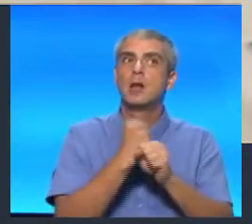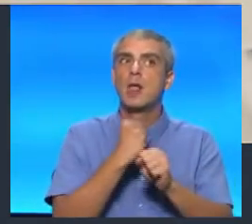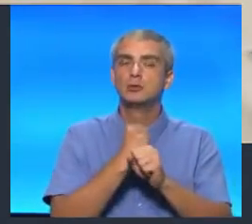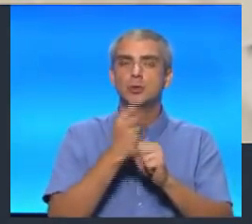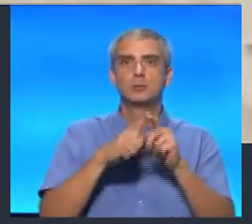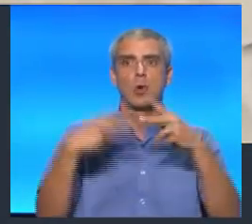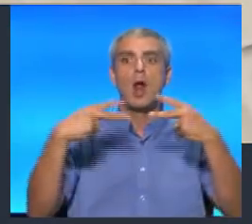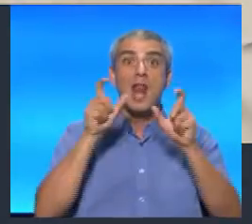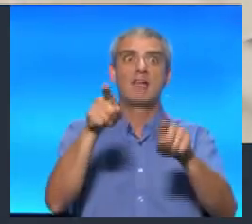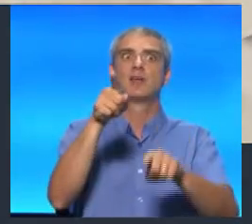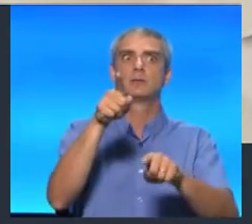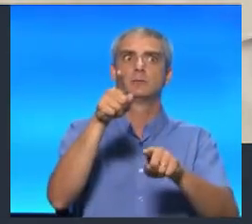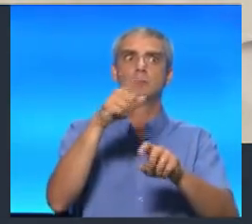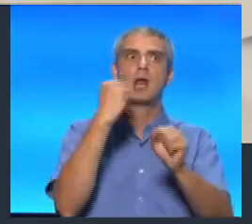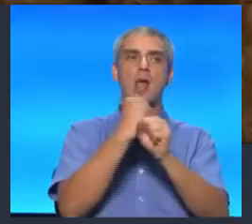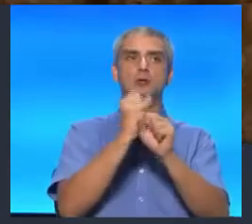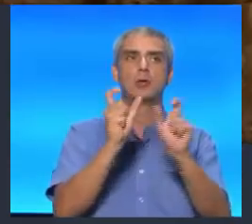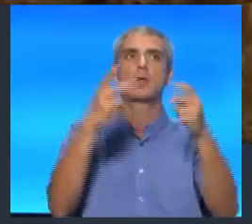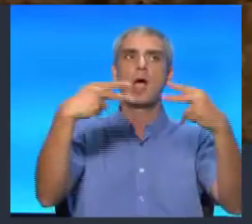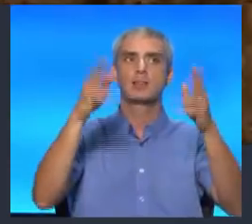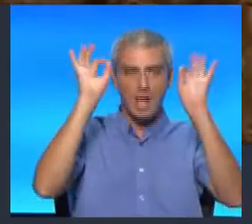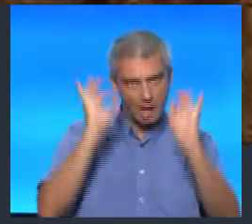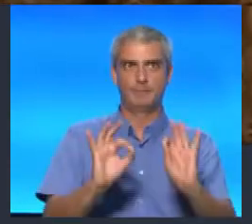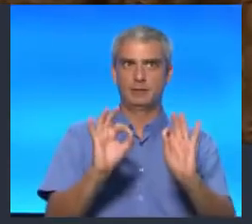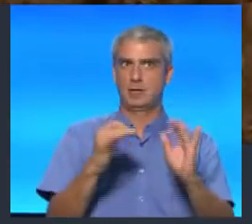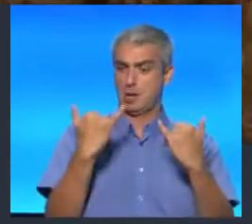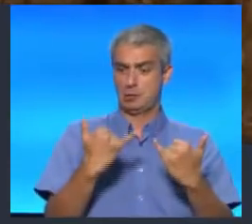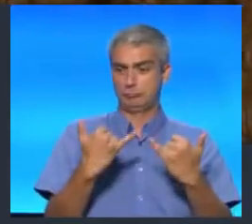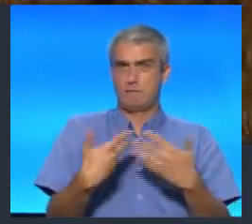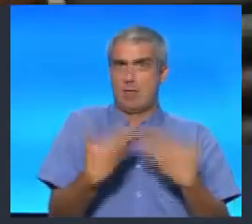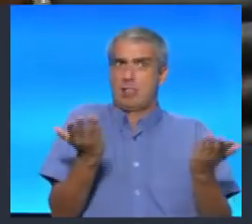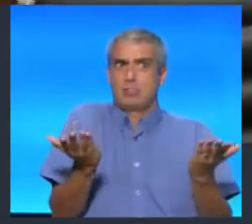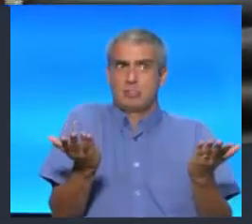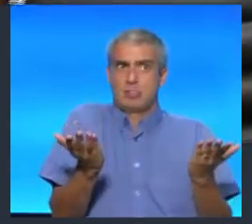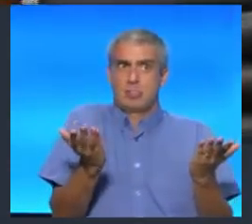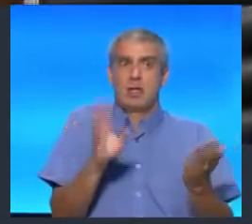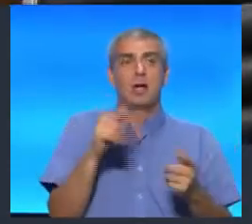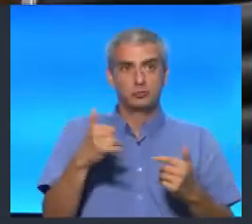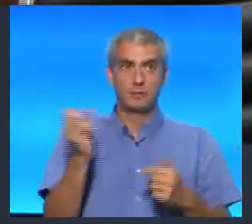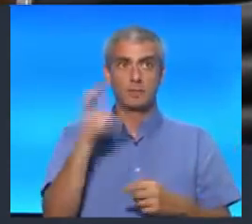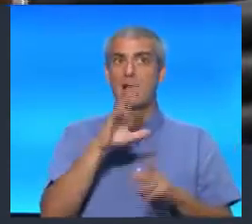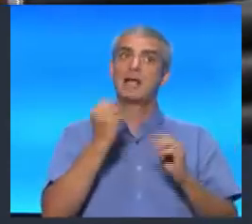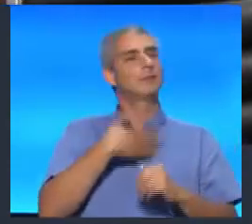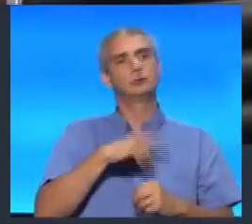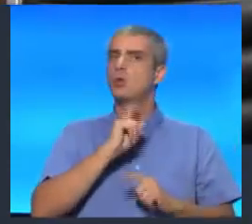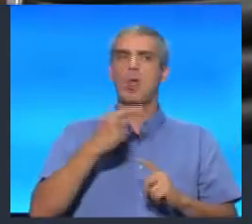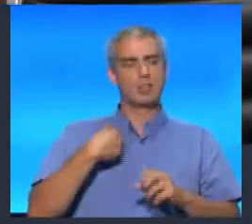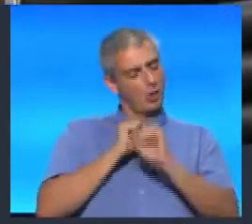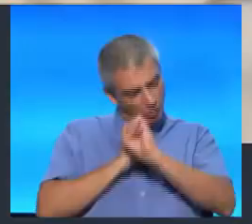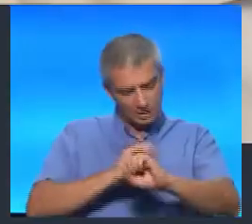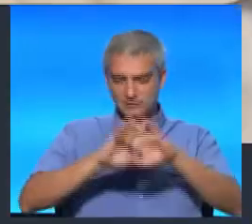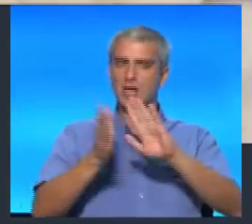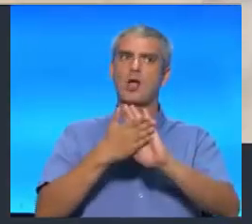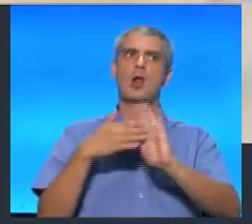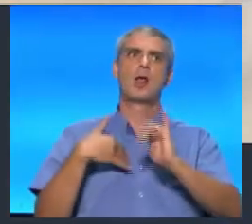נעימה, ליצור פה הרתעה אמיתית. כרגע אין, ופה באה אם תרצו ואומרת לא, אנחנו נחזק את הכל, אנחנו נביא